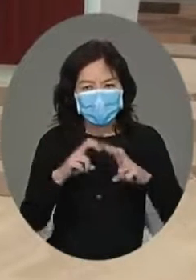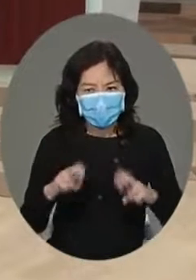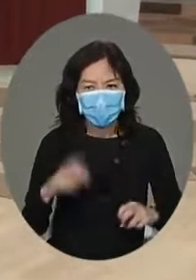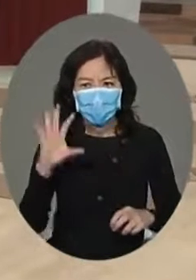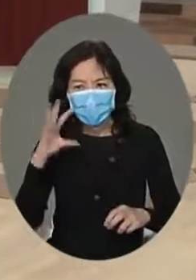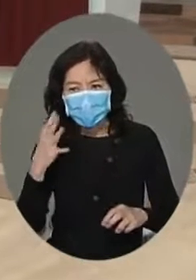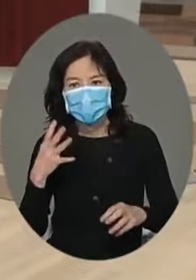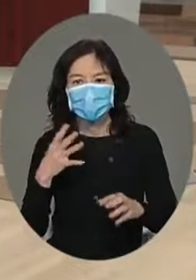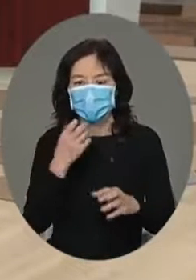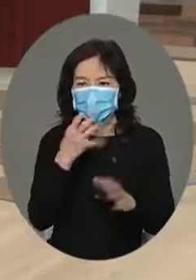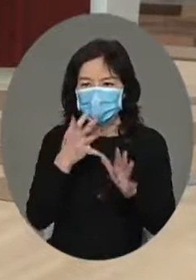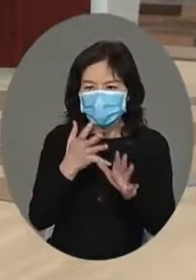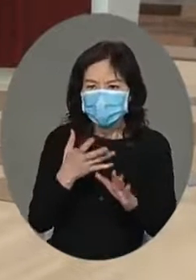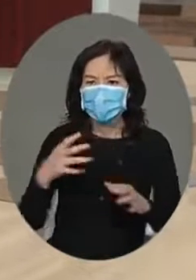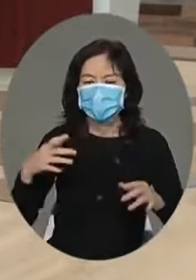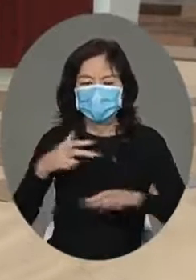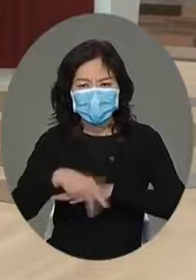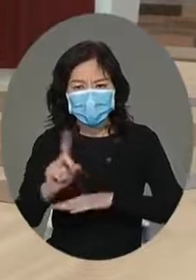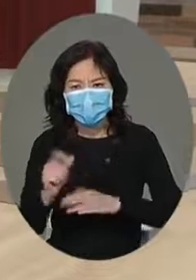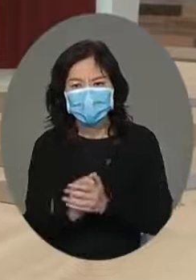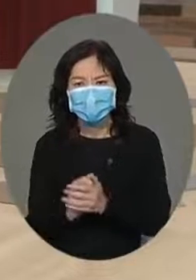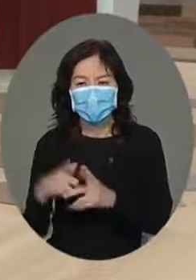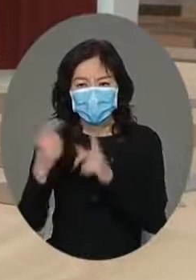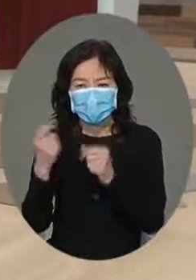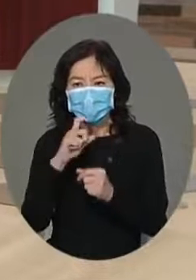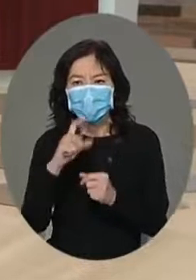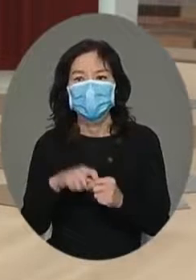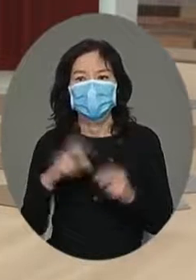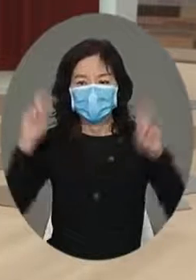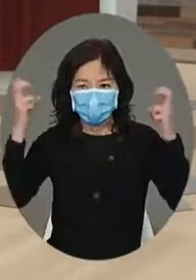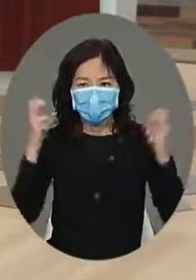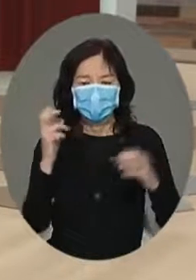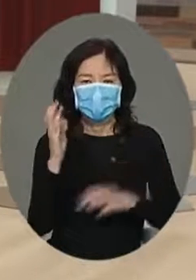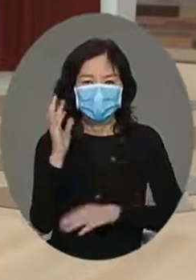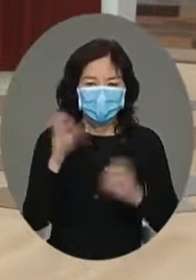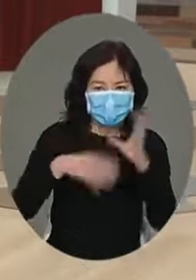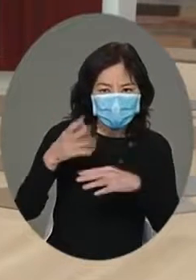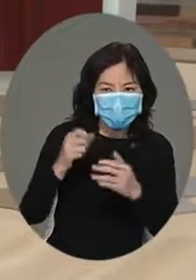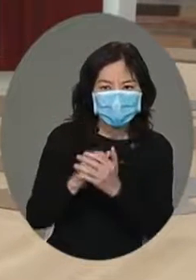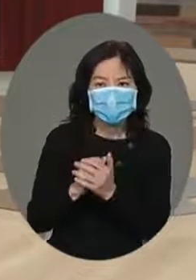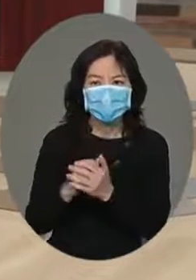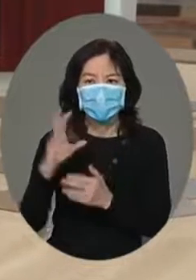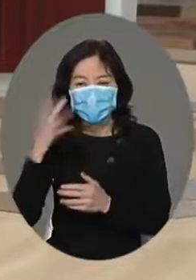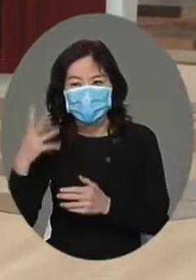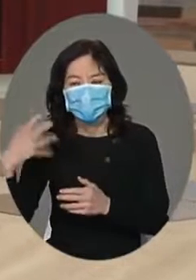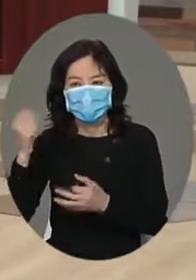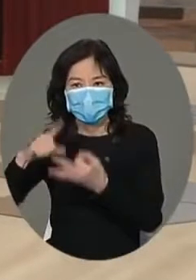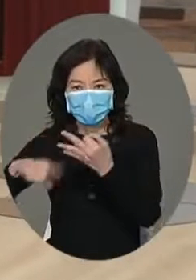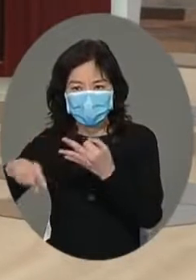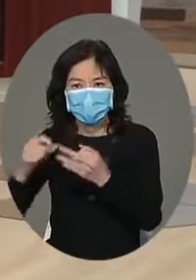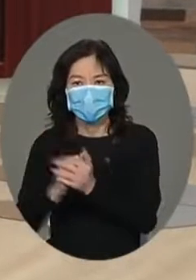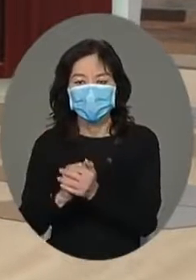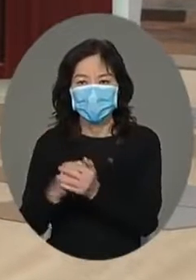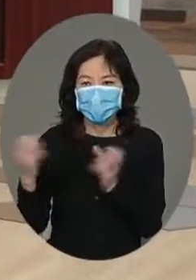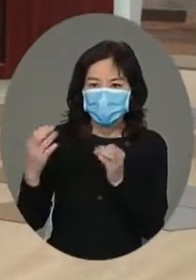究港澳旅遊氣泡。林鄭月娥說，早前出席博鰲亞洲論壇的時候，曾經與澳門特首賀